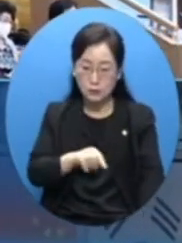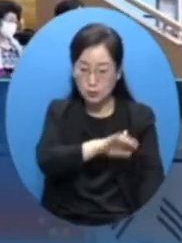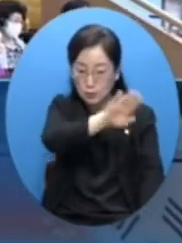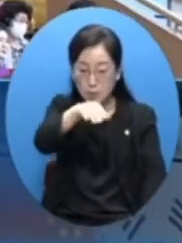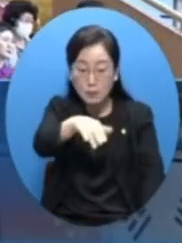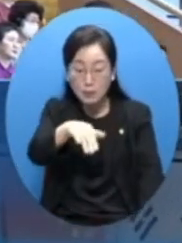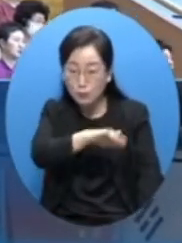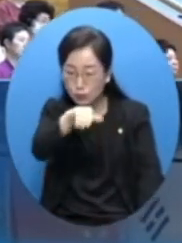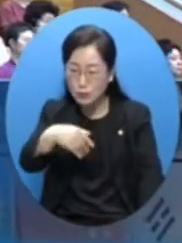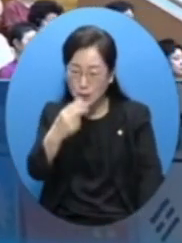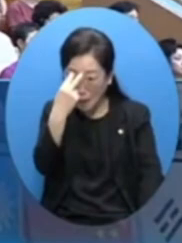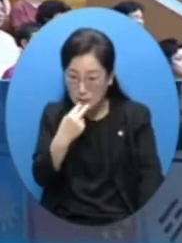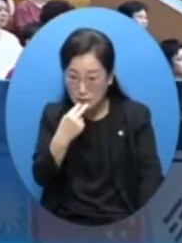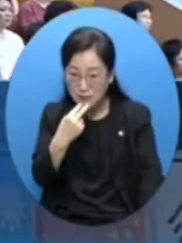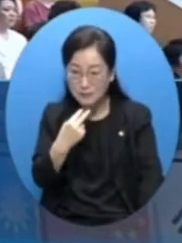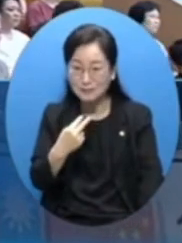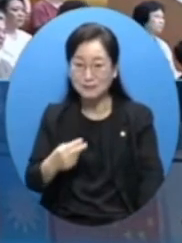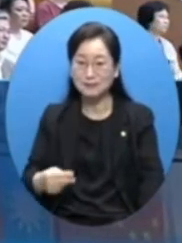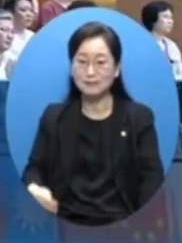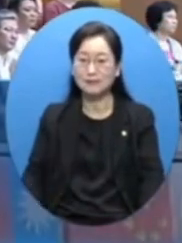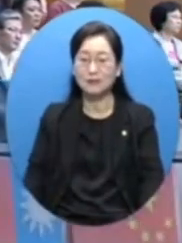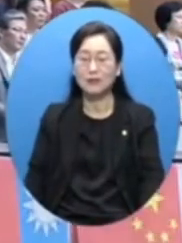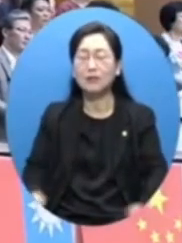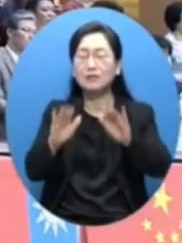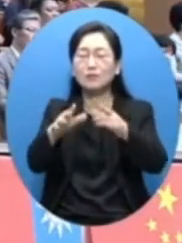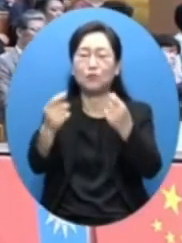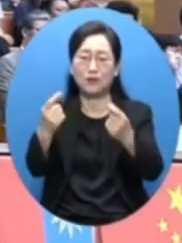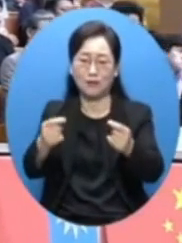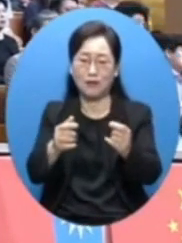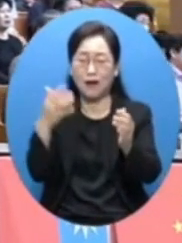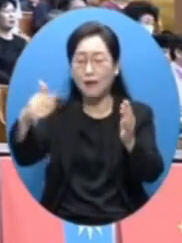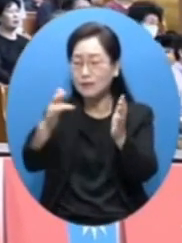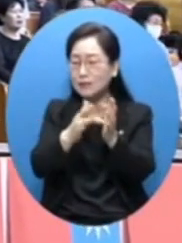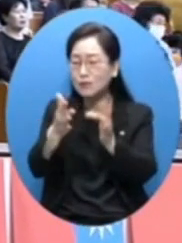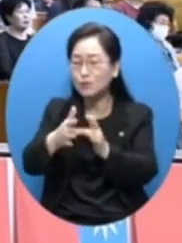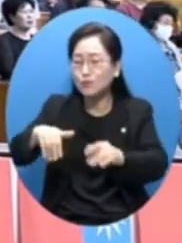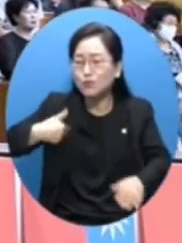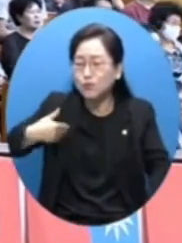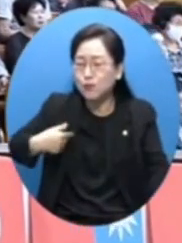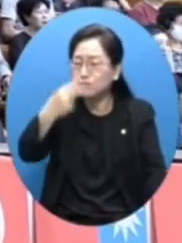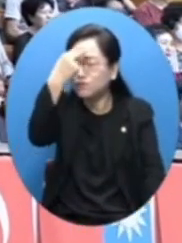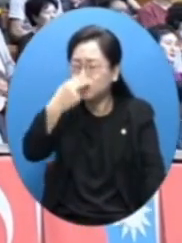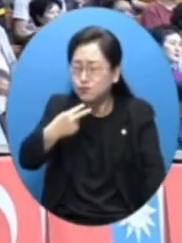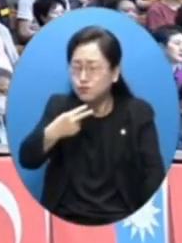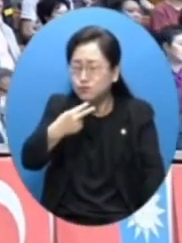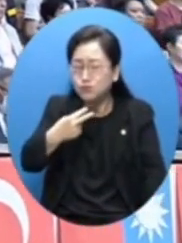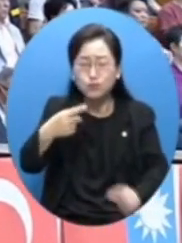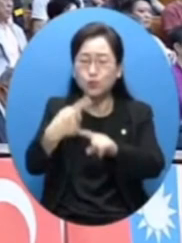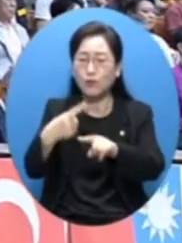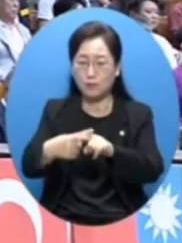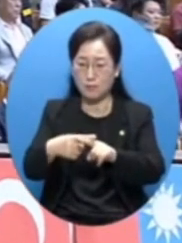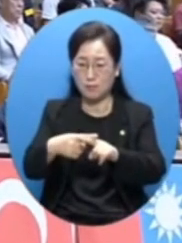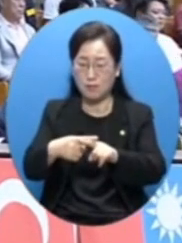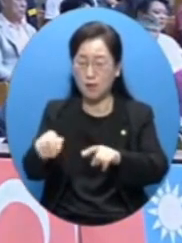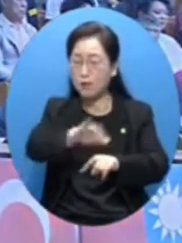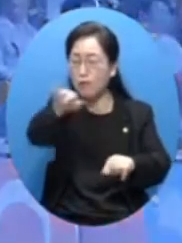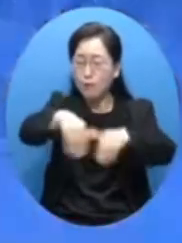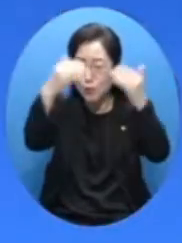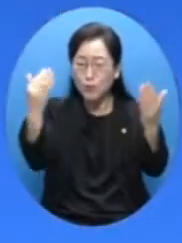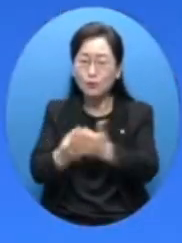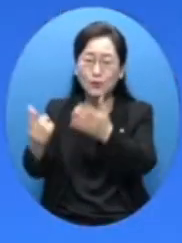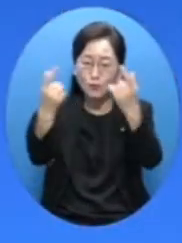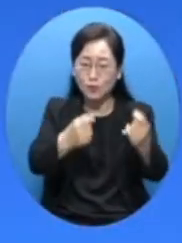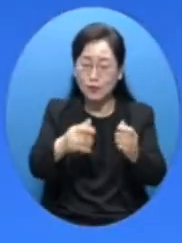맹인인가? 오늘날 많은 사람들이 아직도 예수를 모르고 눈뜬 맹인으로 살아가고 있습니다. 우리 모두 예수 믿기 전에는